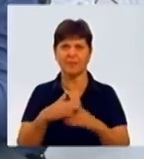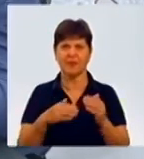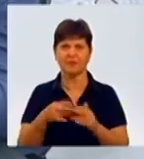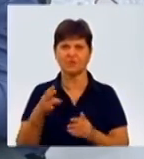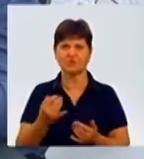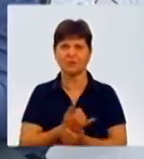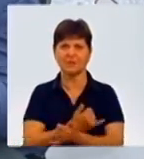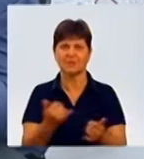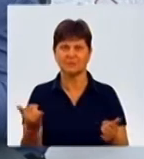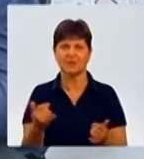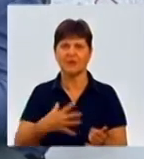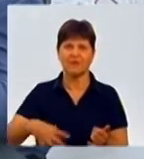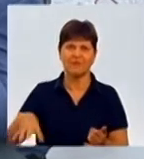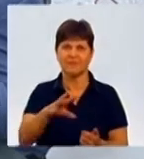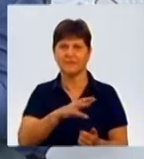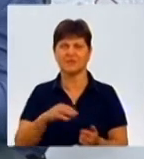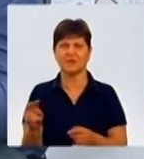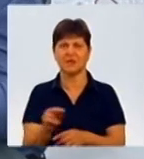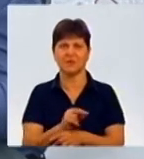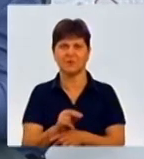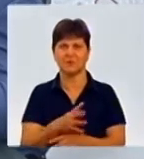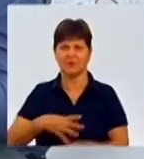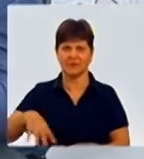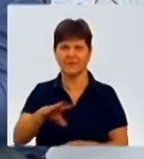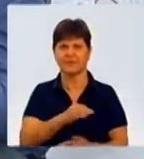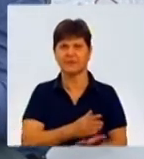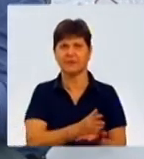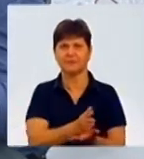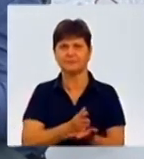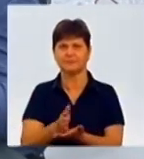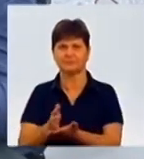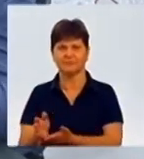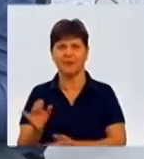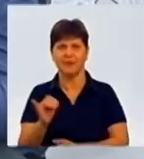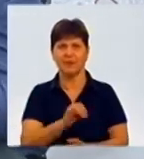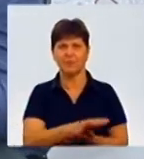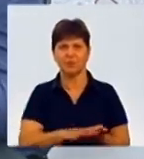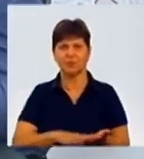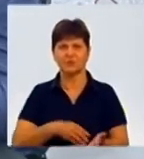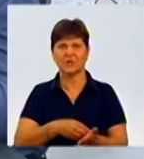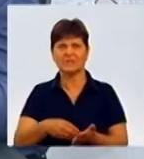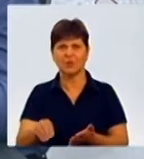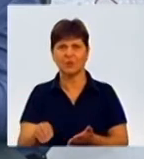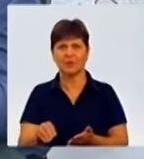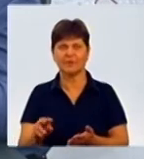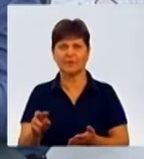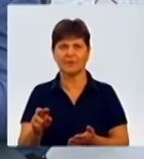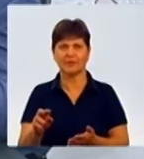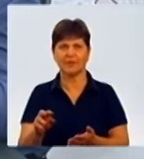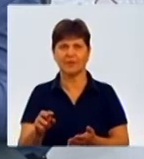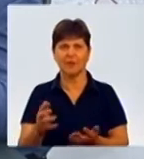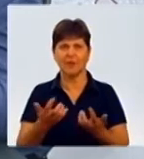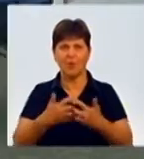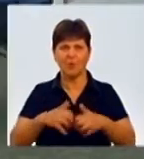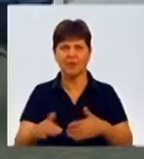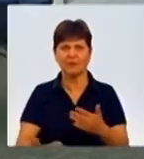всіх рівнів лікування, для всіх ліній. І продовжується закупівля новітнього обладнання, а